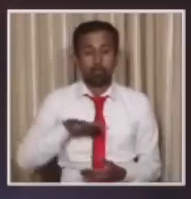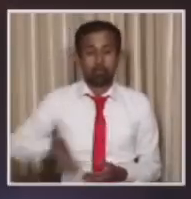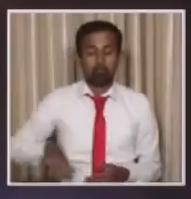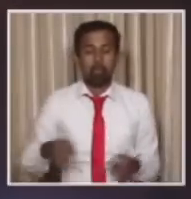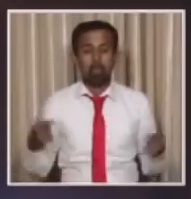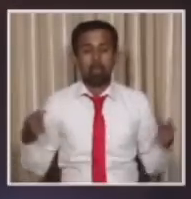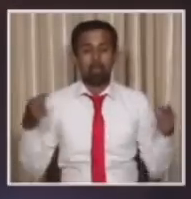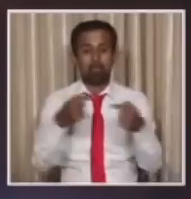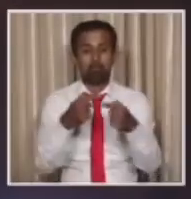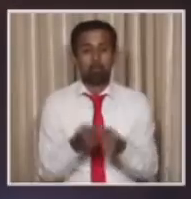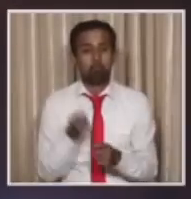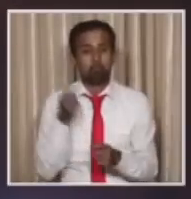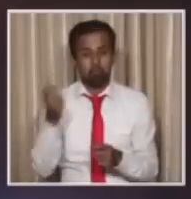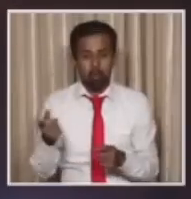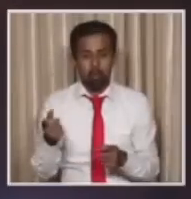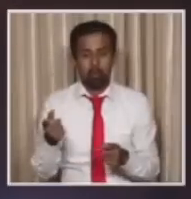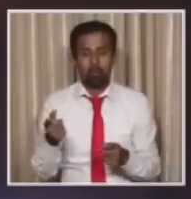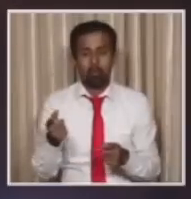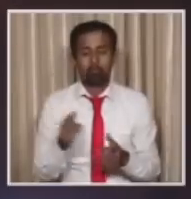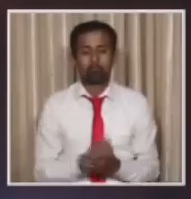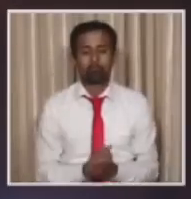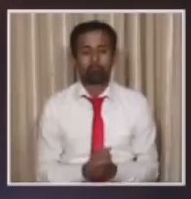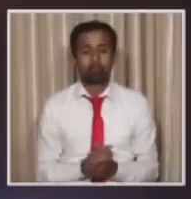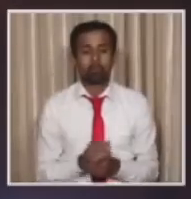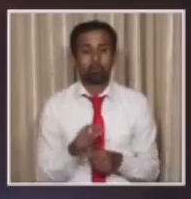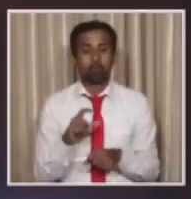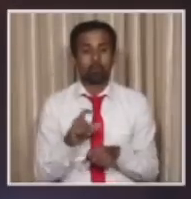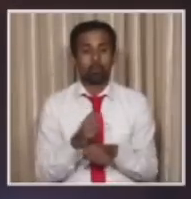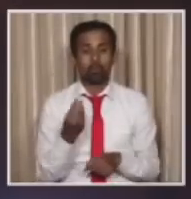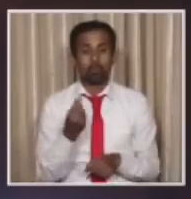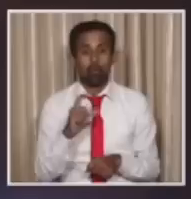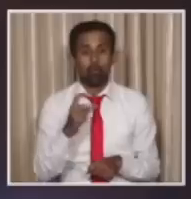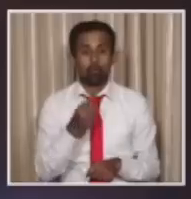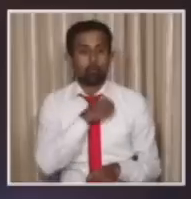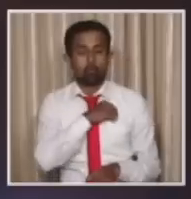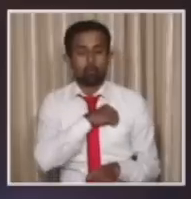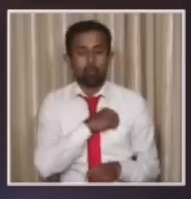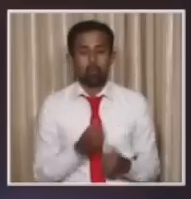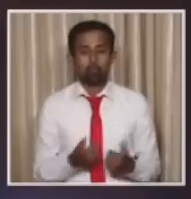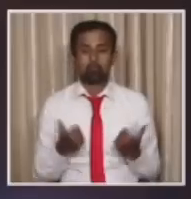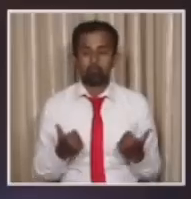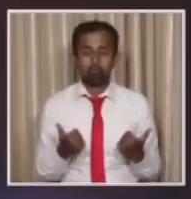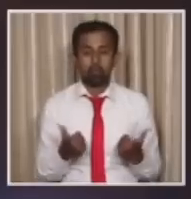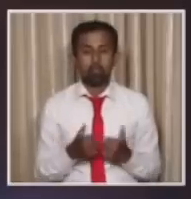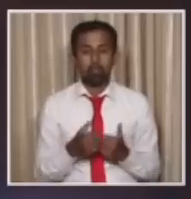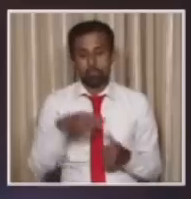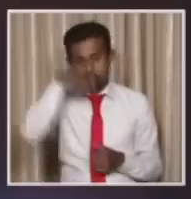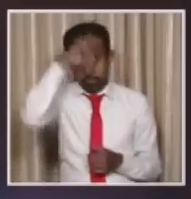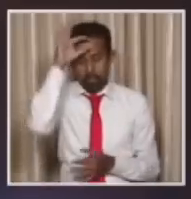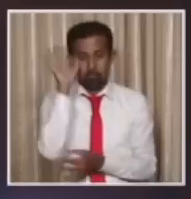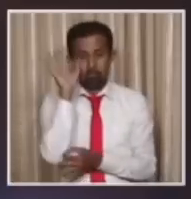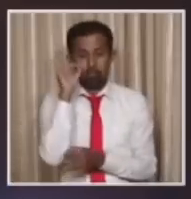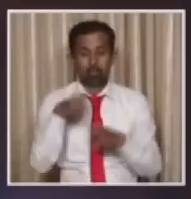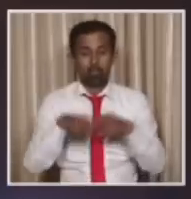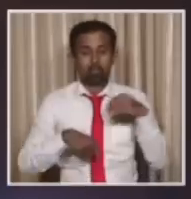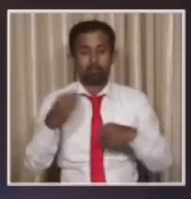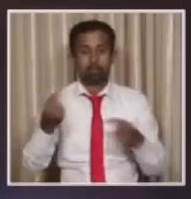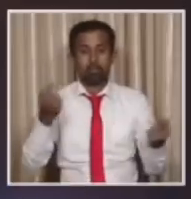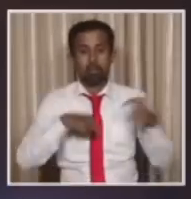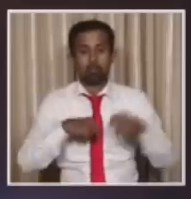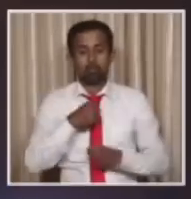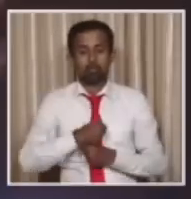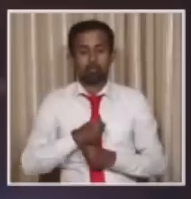පොහොරණවට මේ සල්ලි ගෙවනවා, ඊළඟට මේ කොමිස් ගහන වැඩ ටික හොඳටම යනවා. හැබැයි මේ සිංහල බෞද්ධ ඡන්ද වලින් ආපු